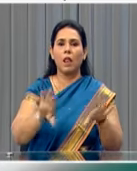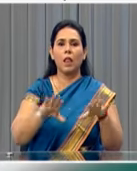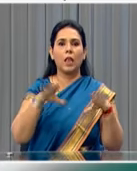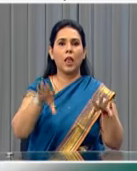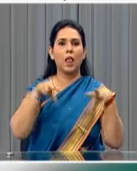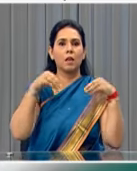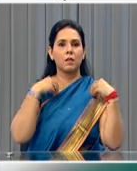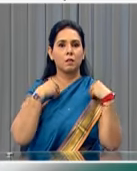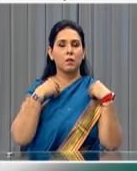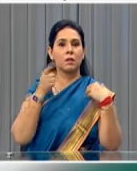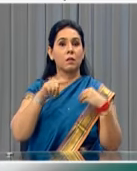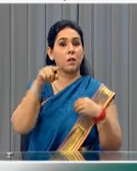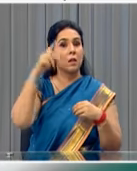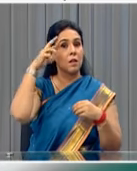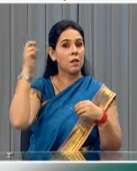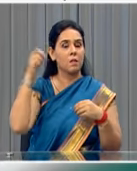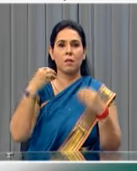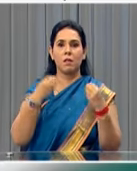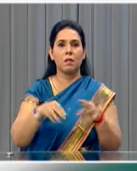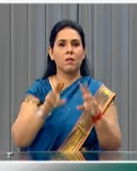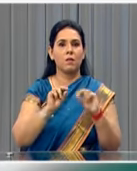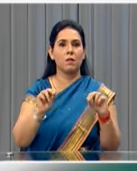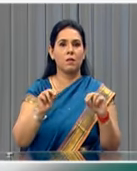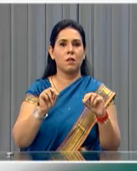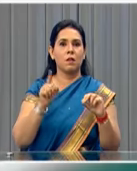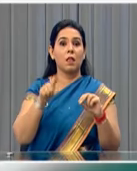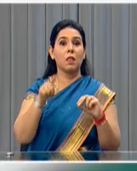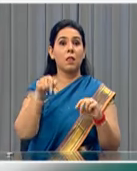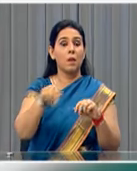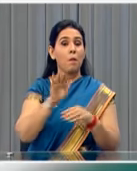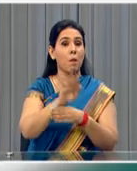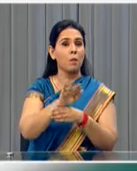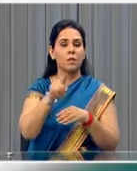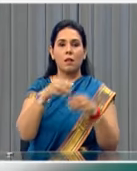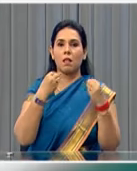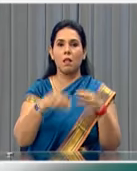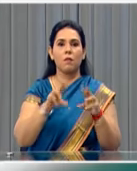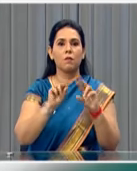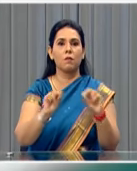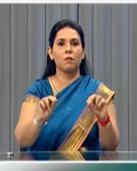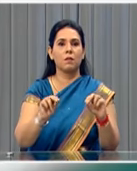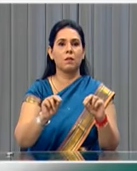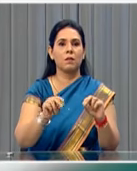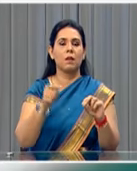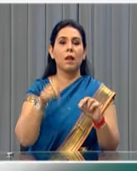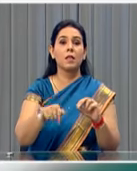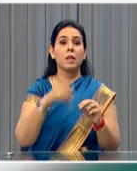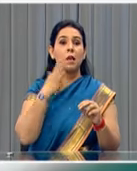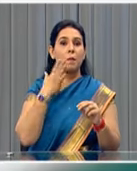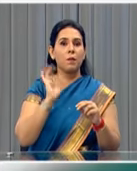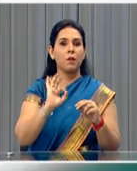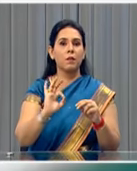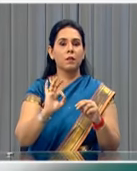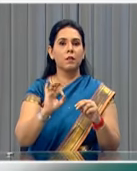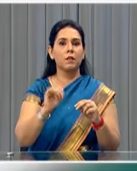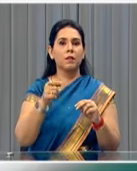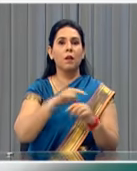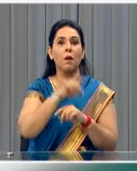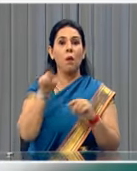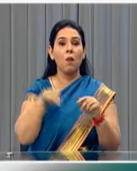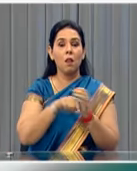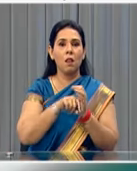लेकिन सपने नहीं छोड़े, संकल्प नहीं छोड़े, ऐसे आजादी